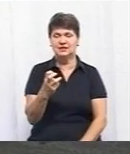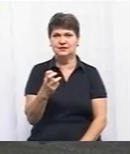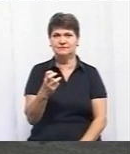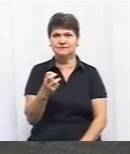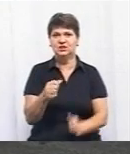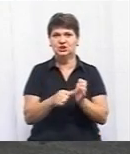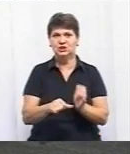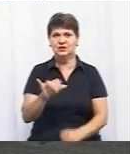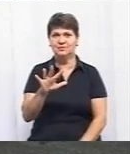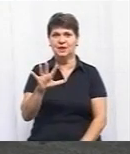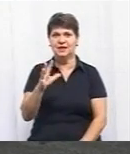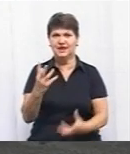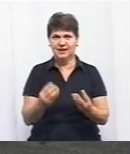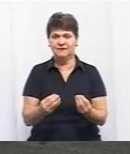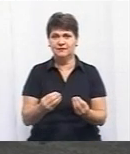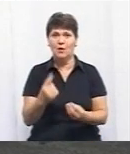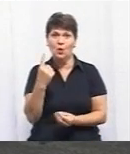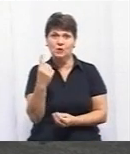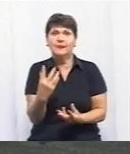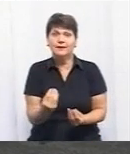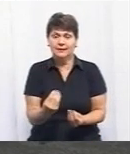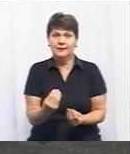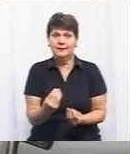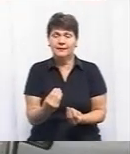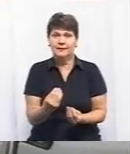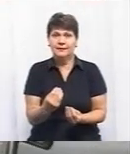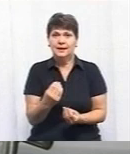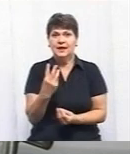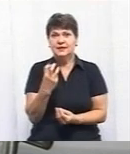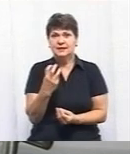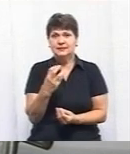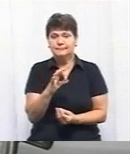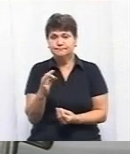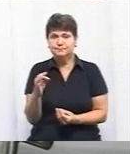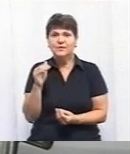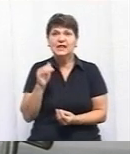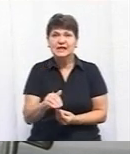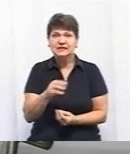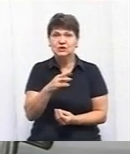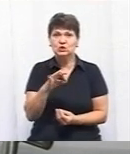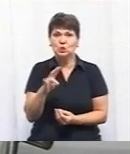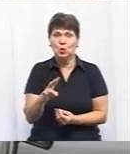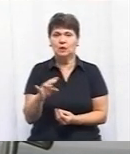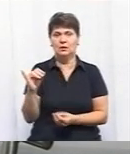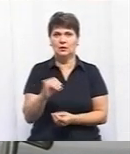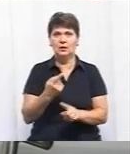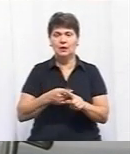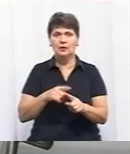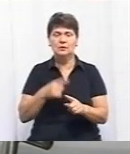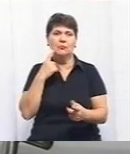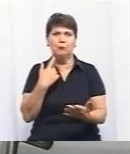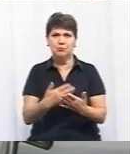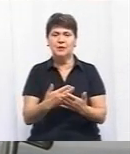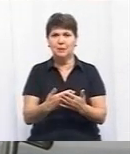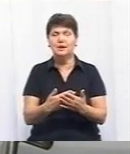365 днів, то в день там якась сума 300 з чимось тисяч тонн, і це десь примірно,